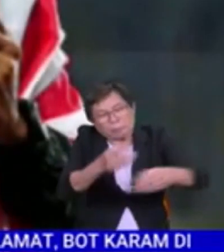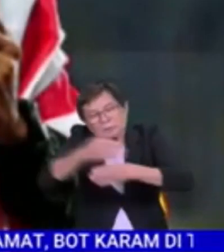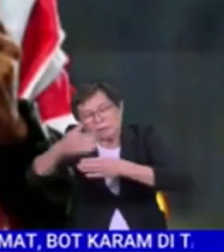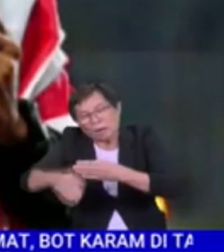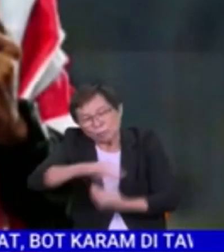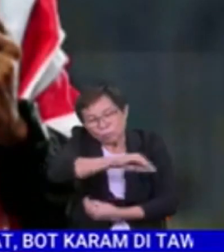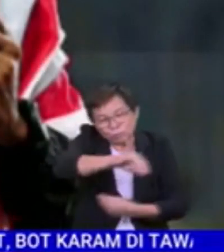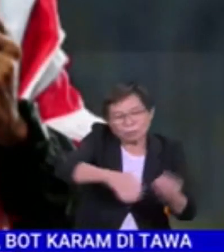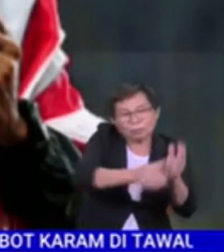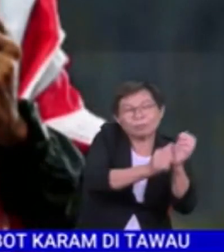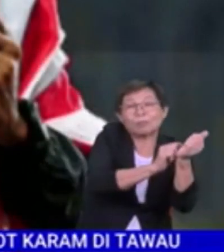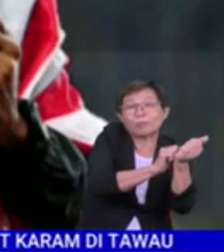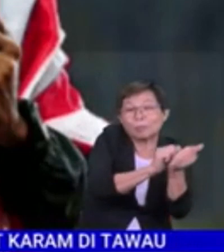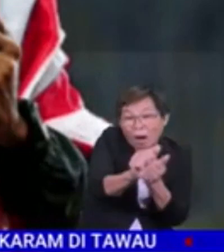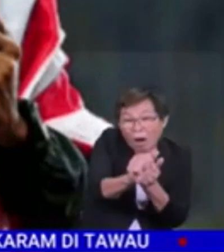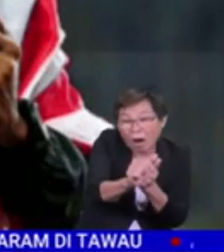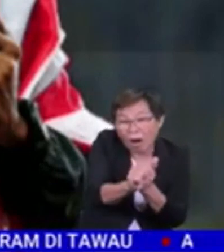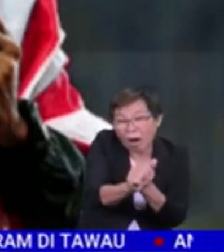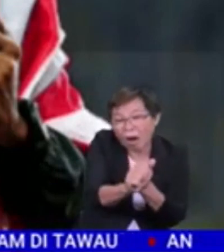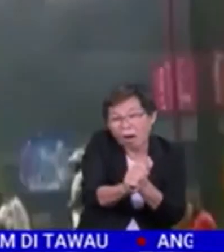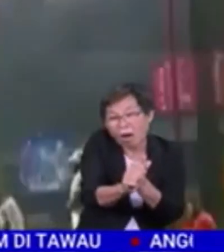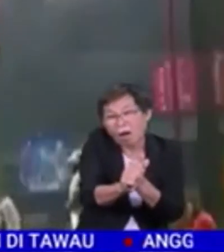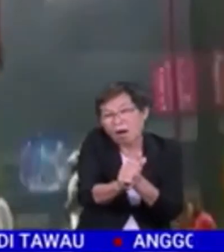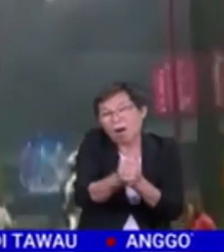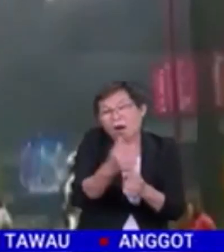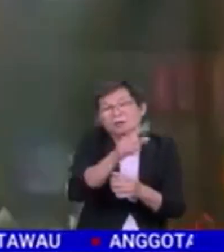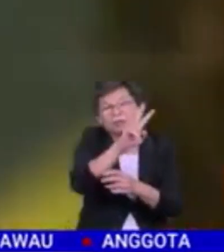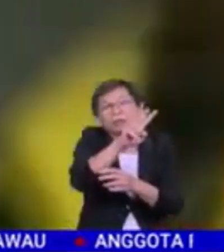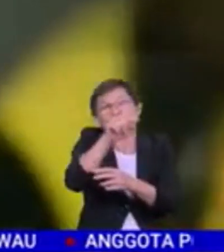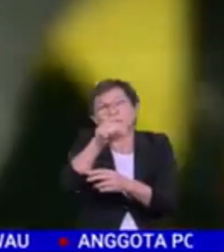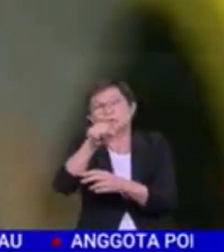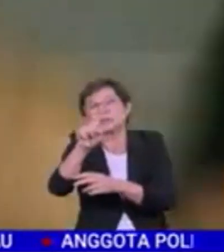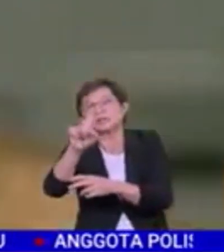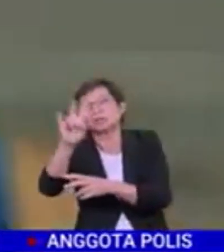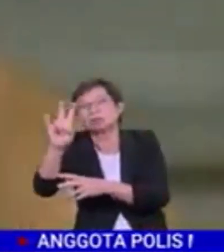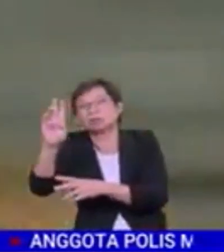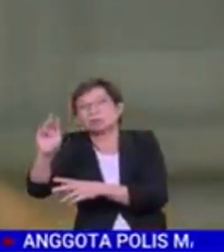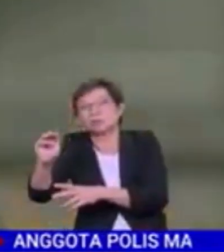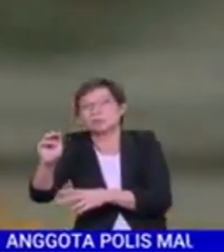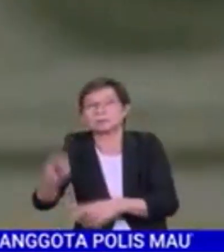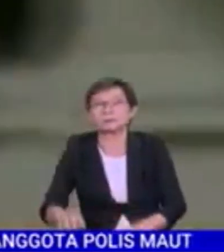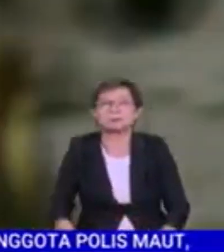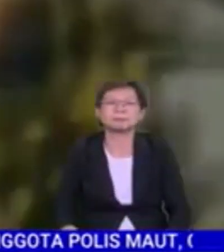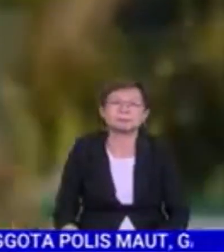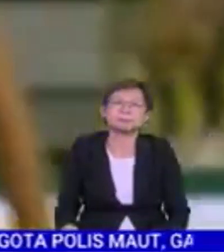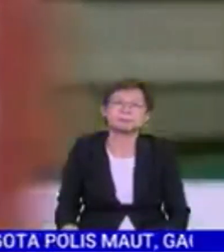pusingan kelayakan selepas gagal melepasi ketinggian 2.17 meter.